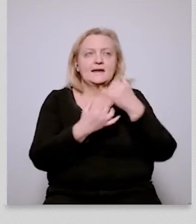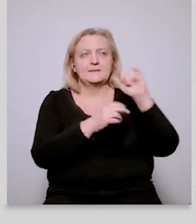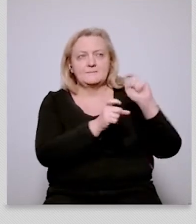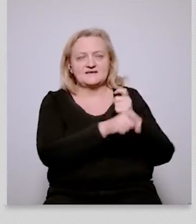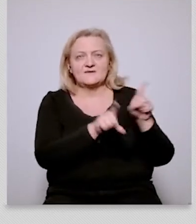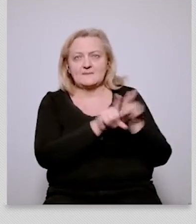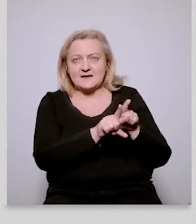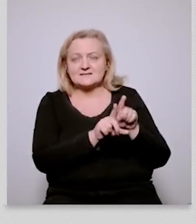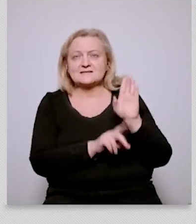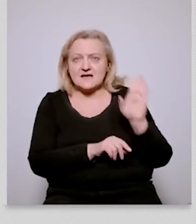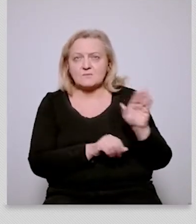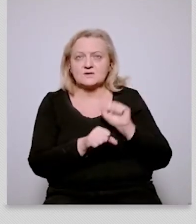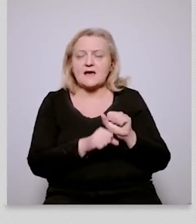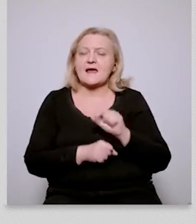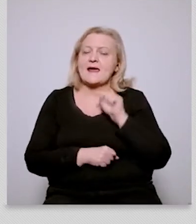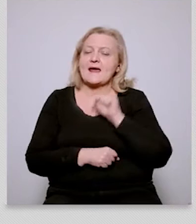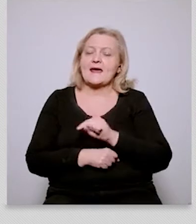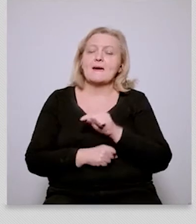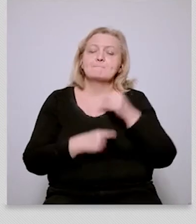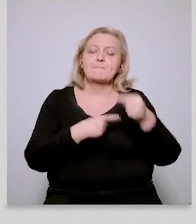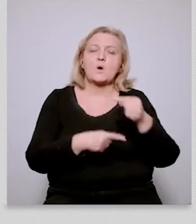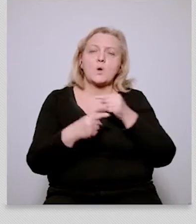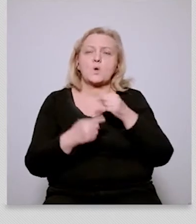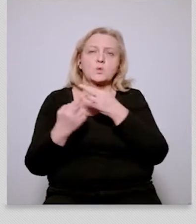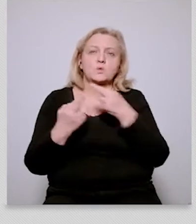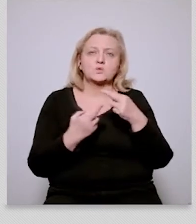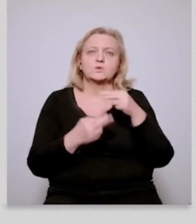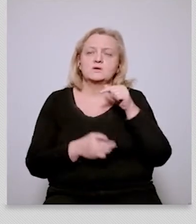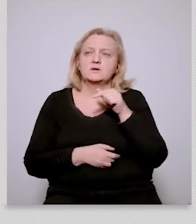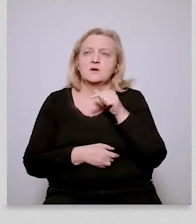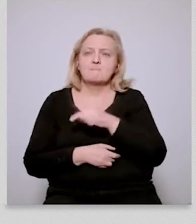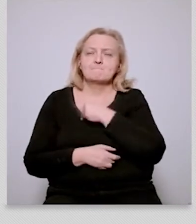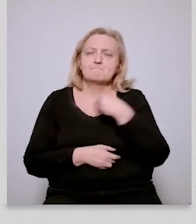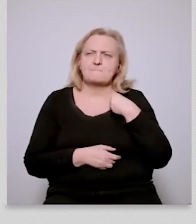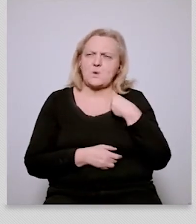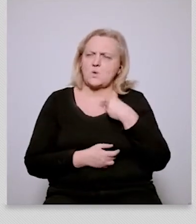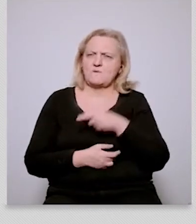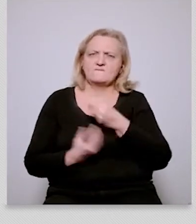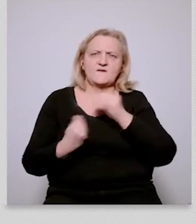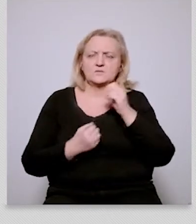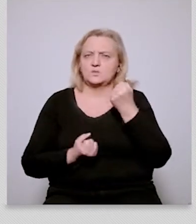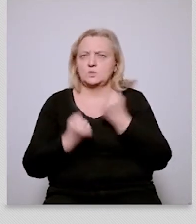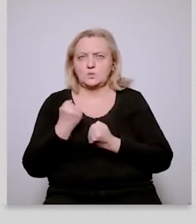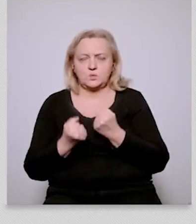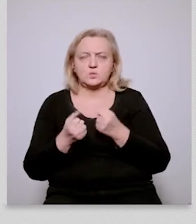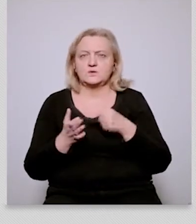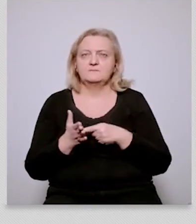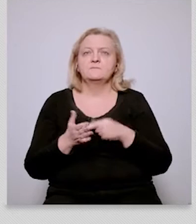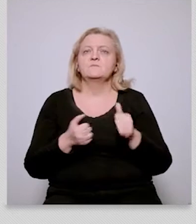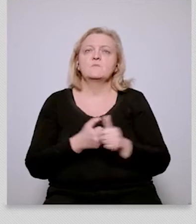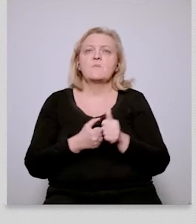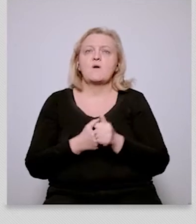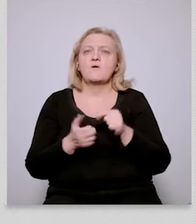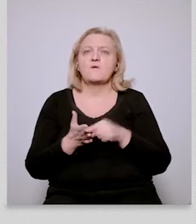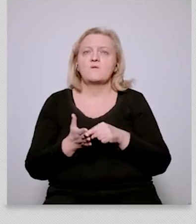krajach to sytuacja międzypokoleniowa jest w Polsce bardziej skomplikowana ze względu też na tą